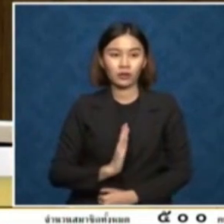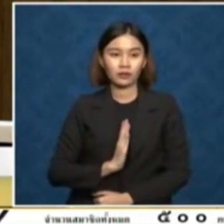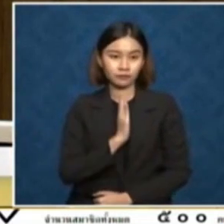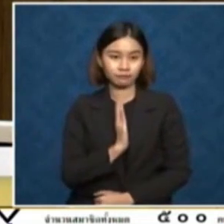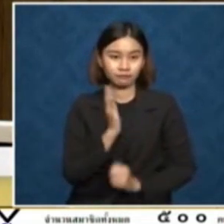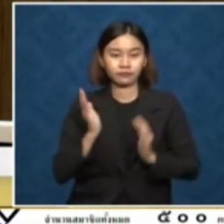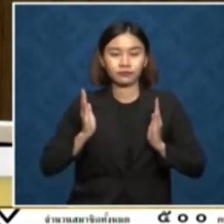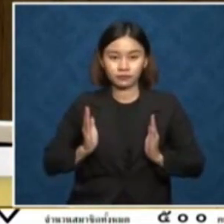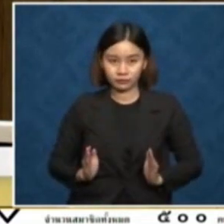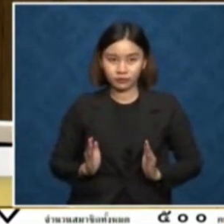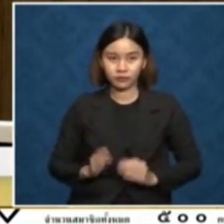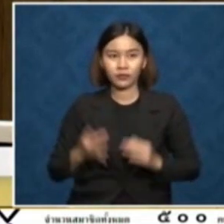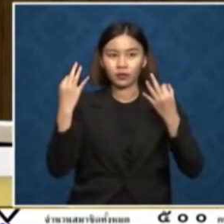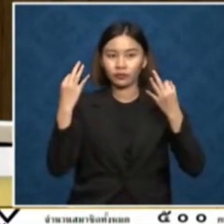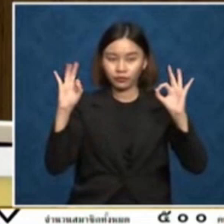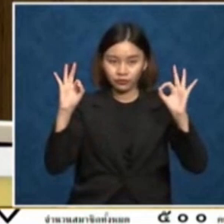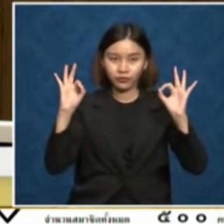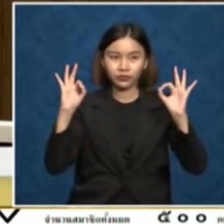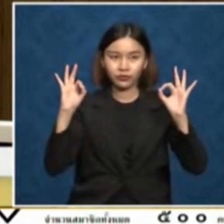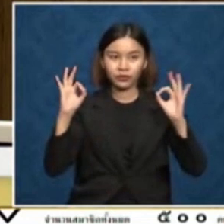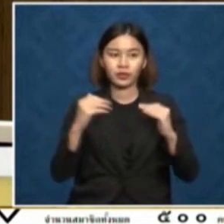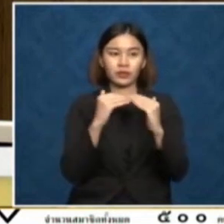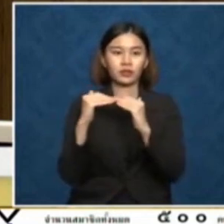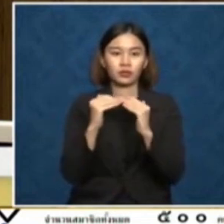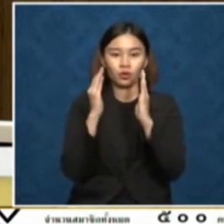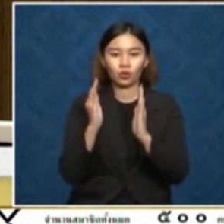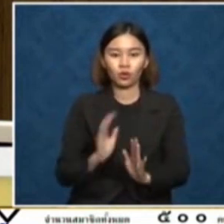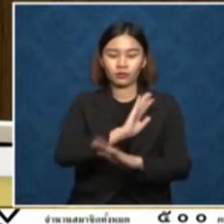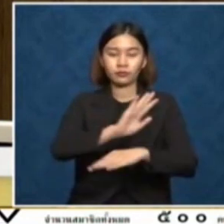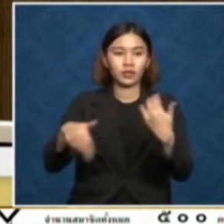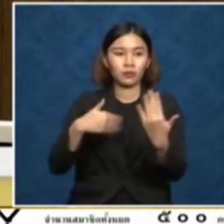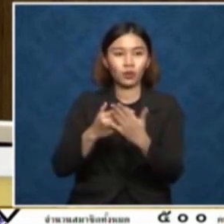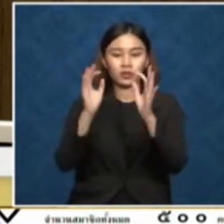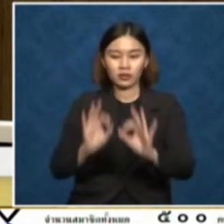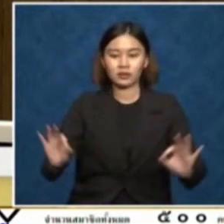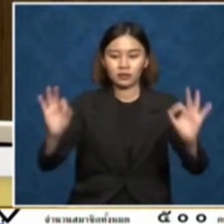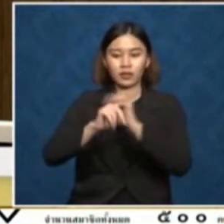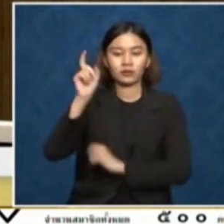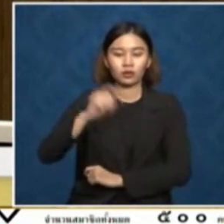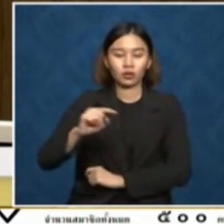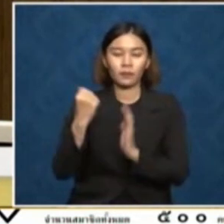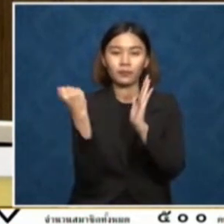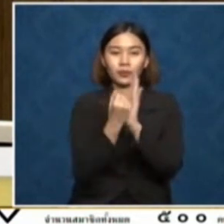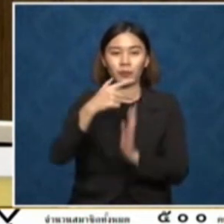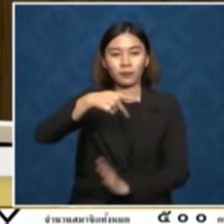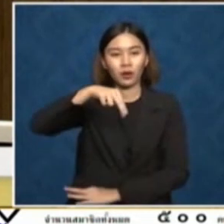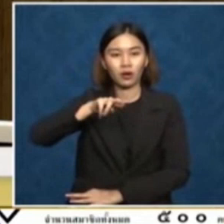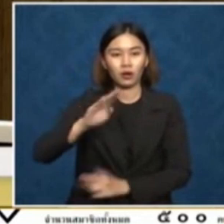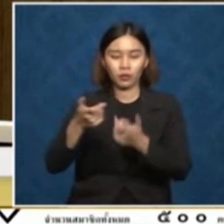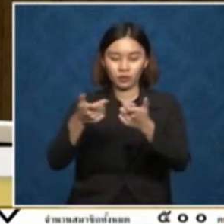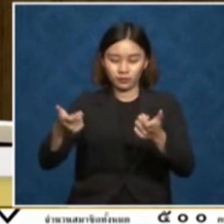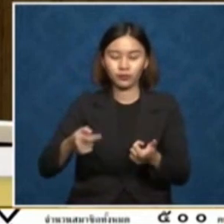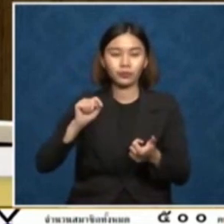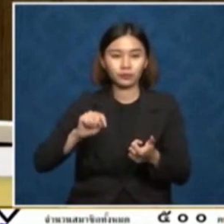ศักดิ์ศรีความเป็นมนุษย์เสรีภาพและความเสมอภาคของบุคคลจึงจำเป็นต้องตราพระราชบัญญัติ